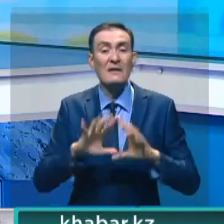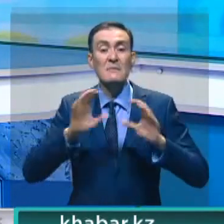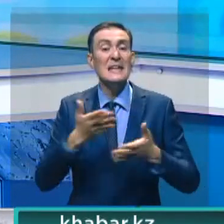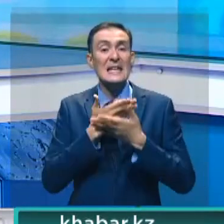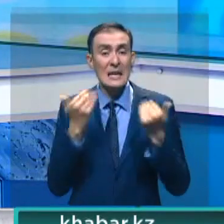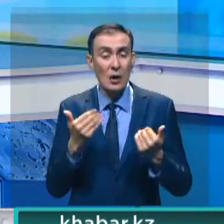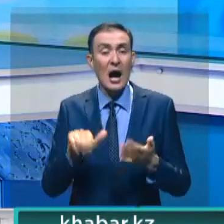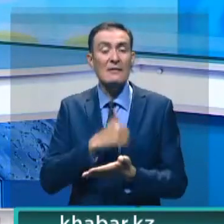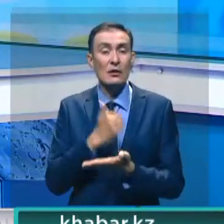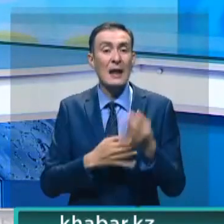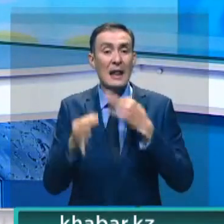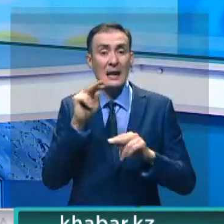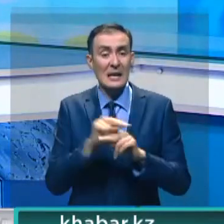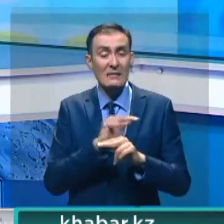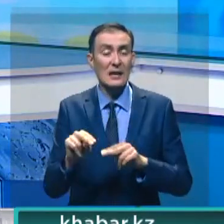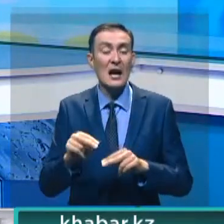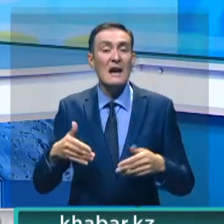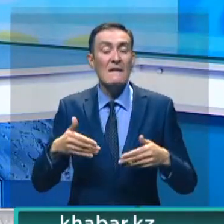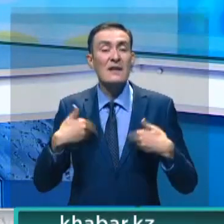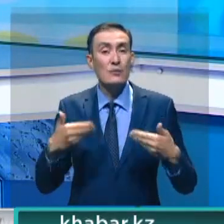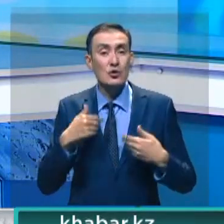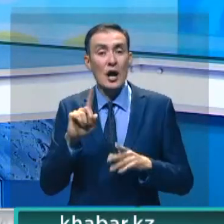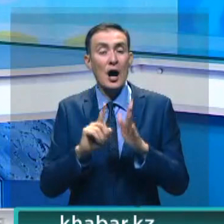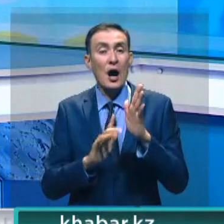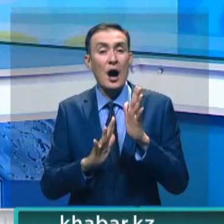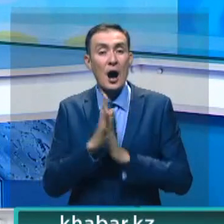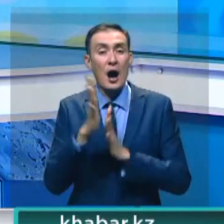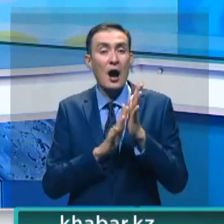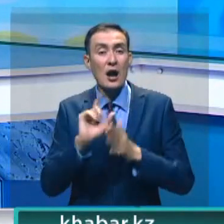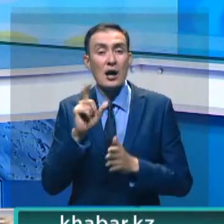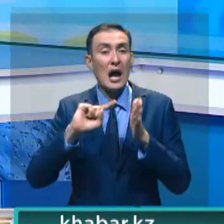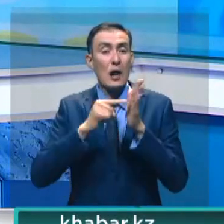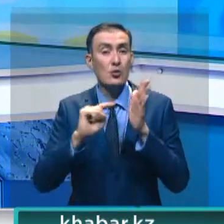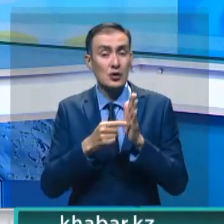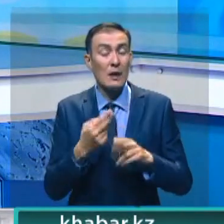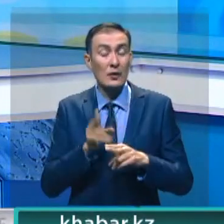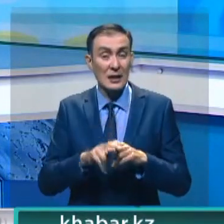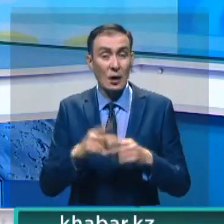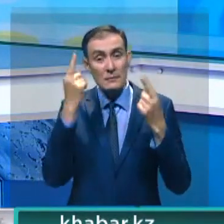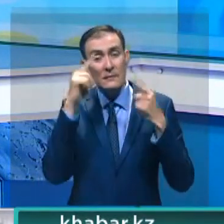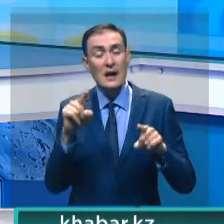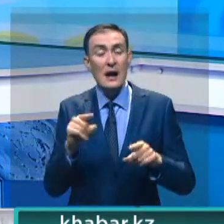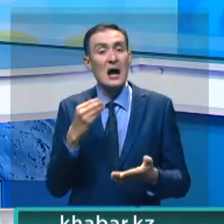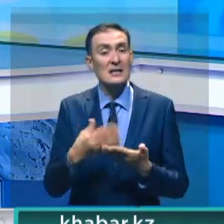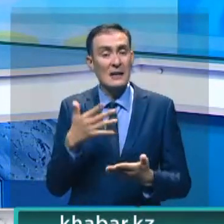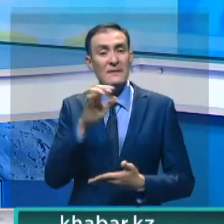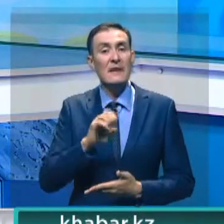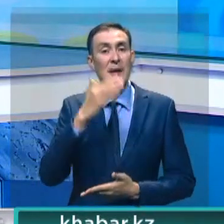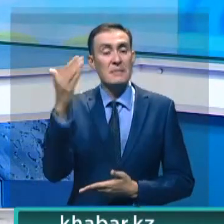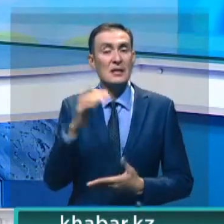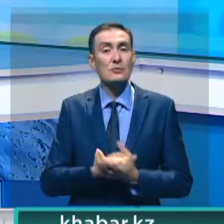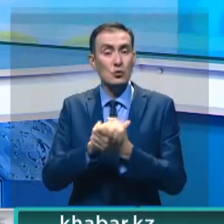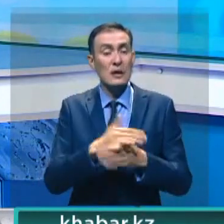нет. А в основе лекарства – верблюжья колючка. И вот жизнеспособность проекта местных новаторов оценили в Европейском Союзе